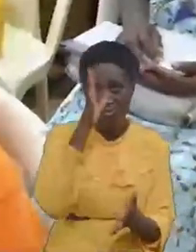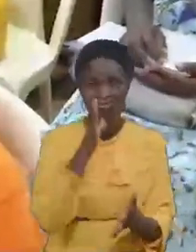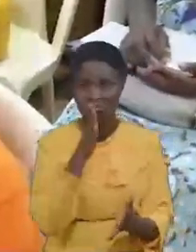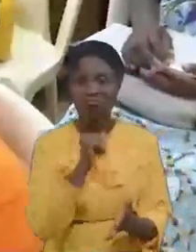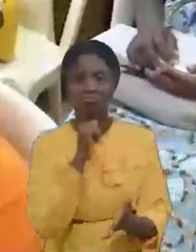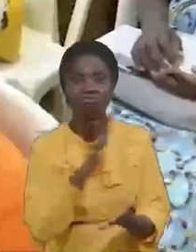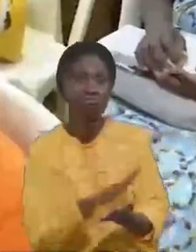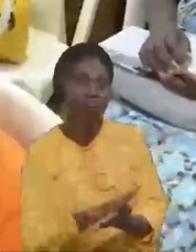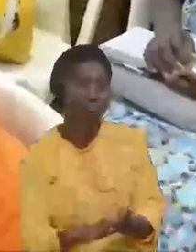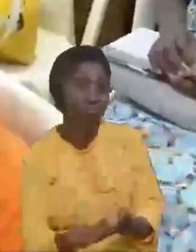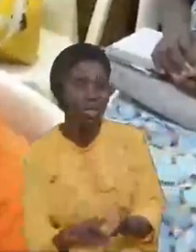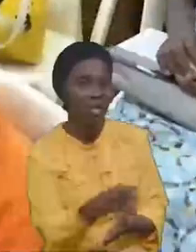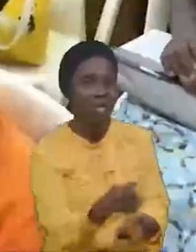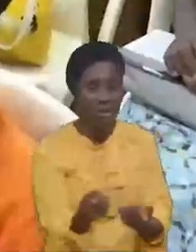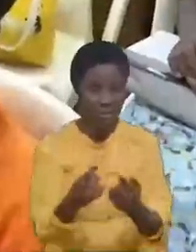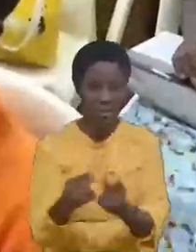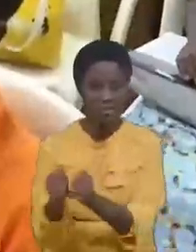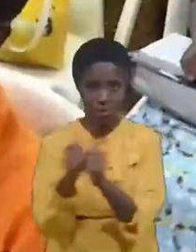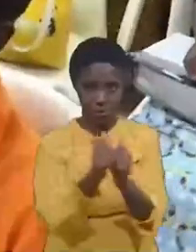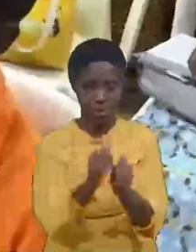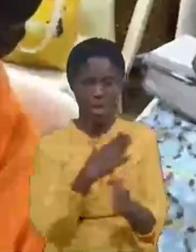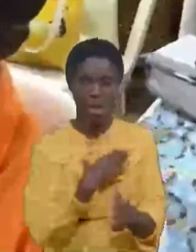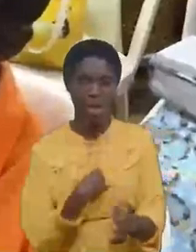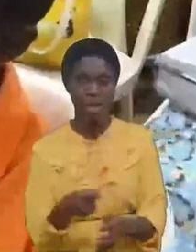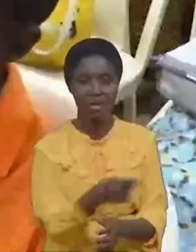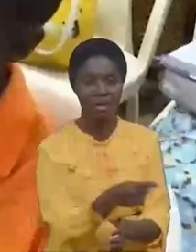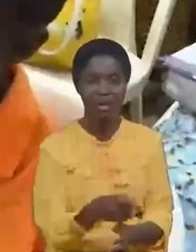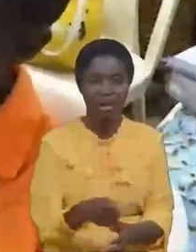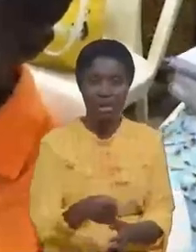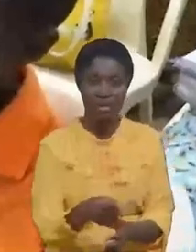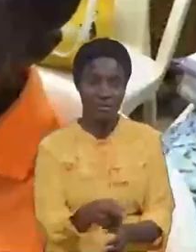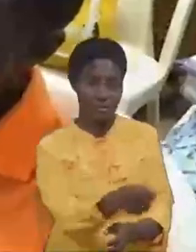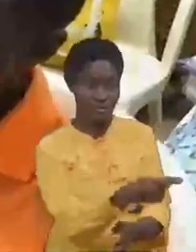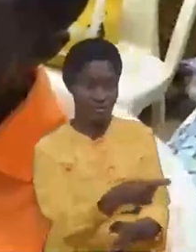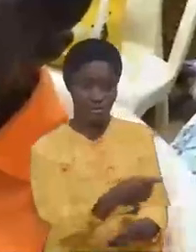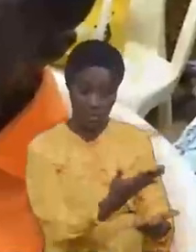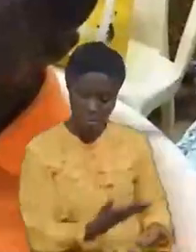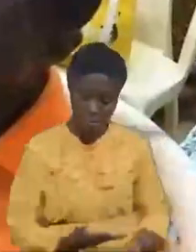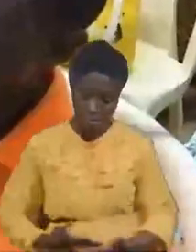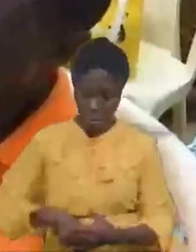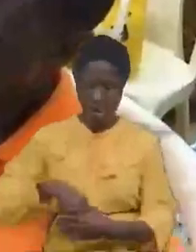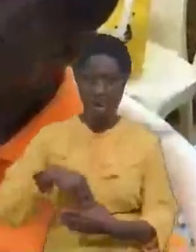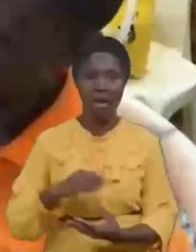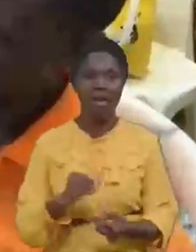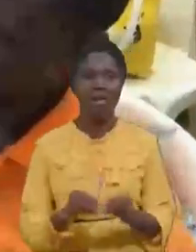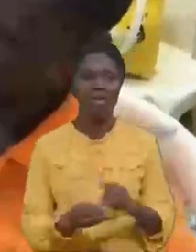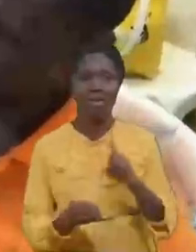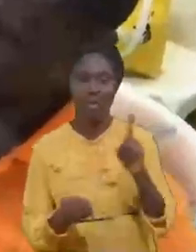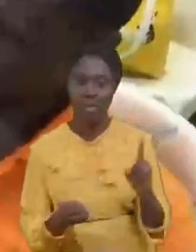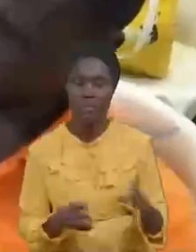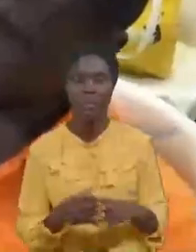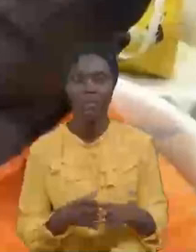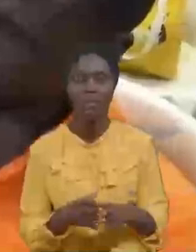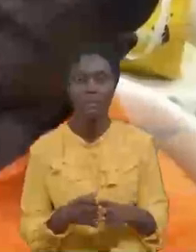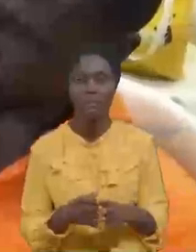impur. Et ils se sont unis et ils ont fait sortir Caïn. Et